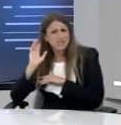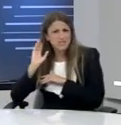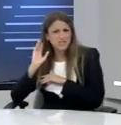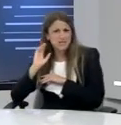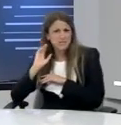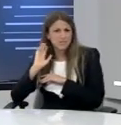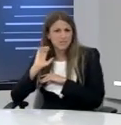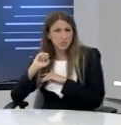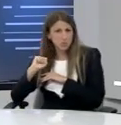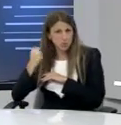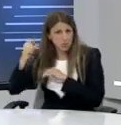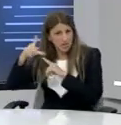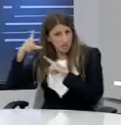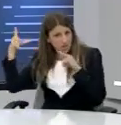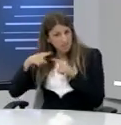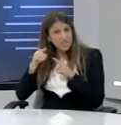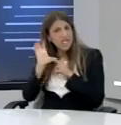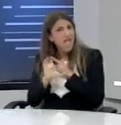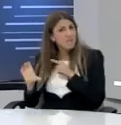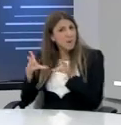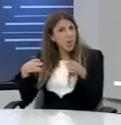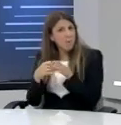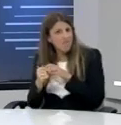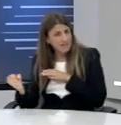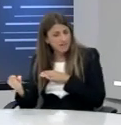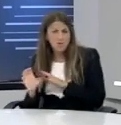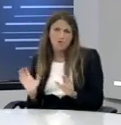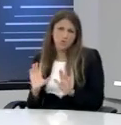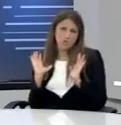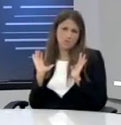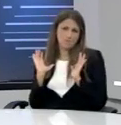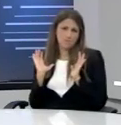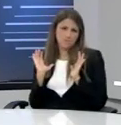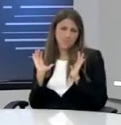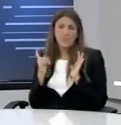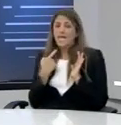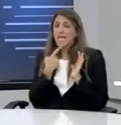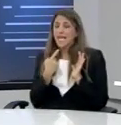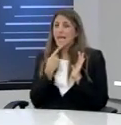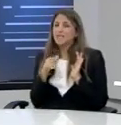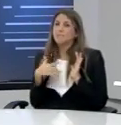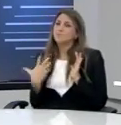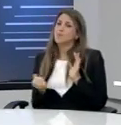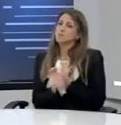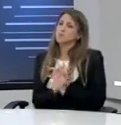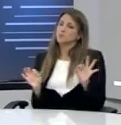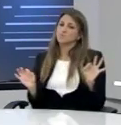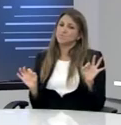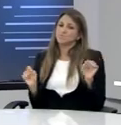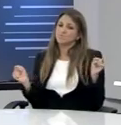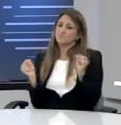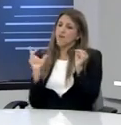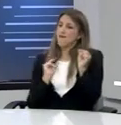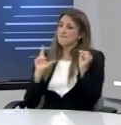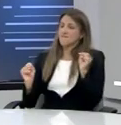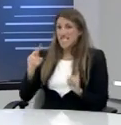να είμαι δίκαιος, του Ευρωπαϊκού Λαϊκού Κόμματος. Με κατηγορούσατε τότε ότι τα βρήκα με την πολιτική μου αντίπαλο, την